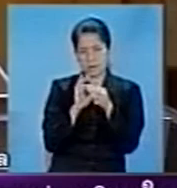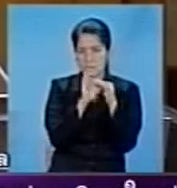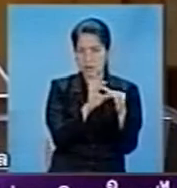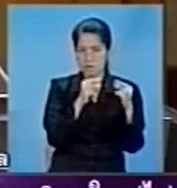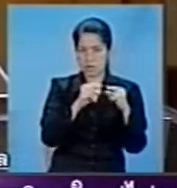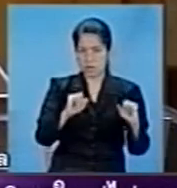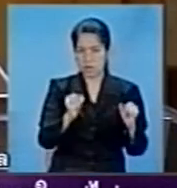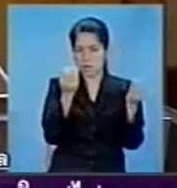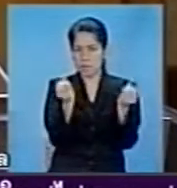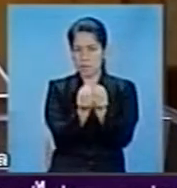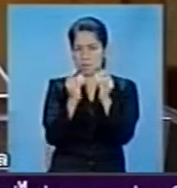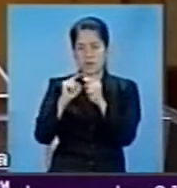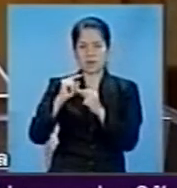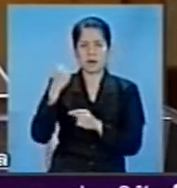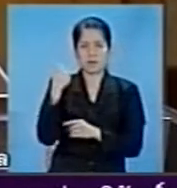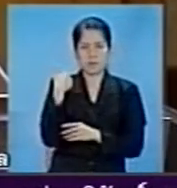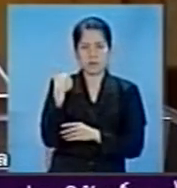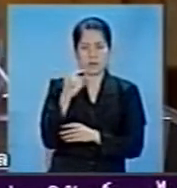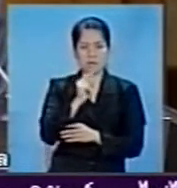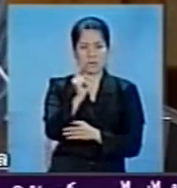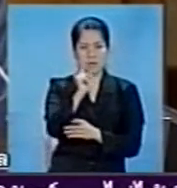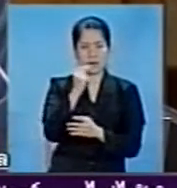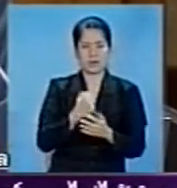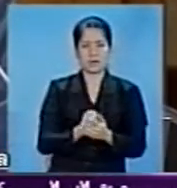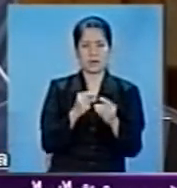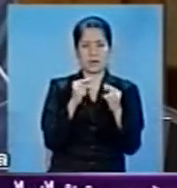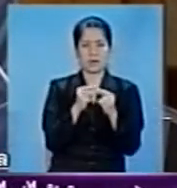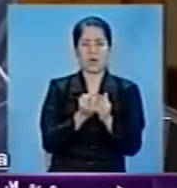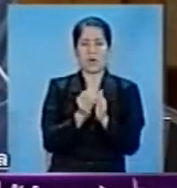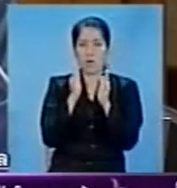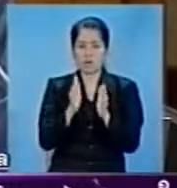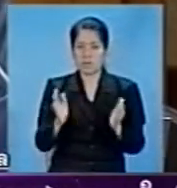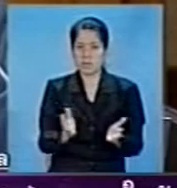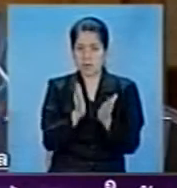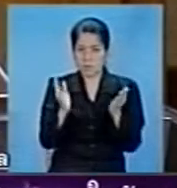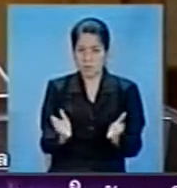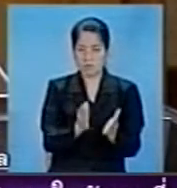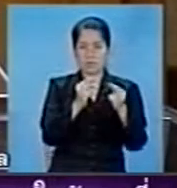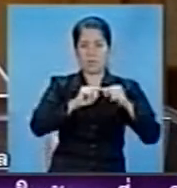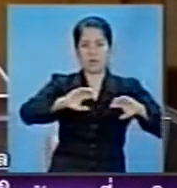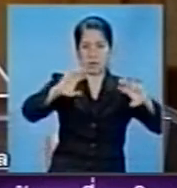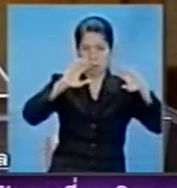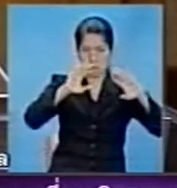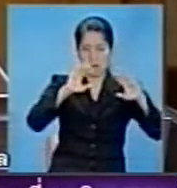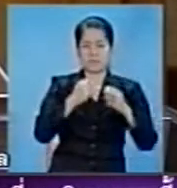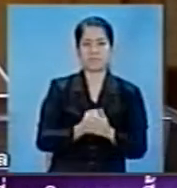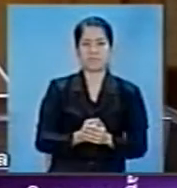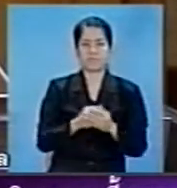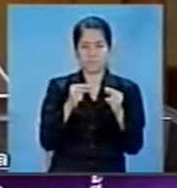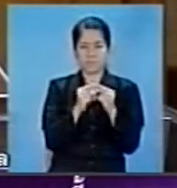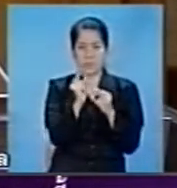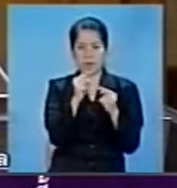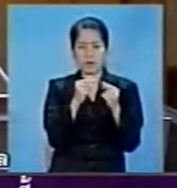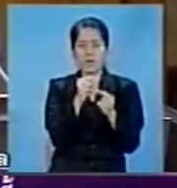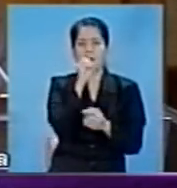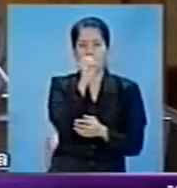ท่านก็จะสังเกตครับว่าแม้แต่ต่อผู้สนับสนุนผมและรัฐบาลชุดนี้เนี่ยพยาย